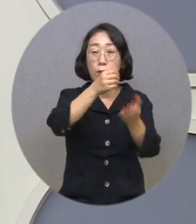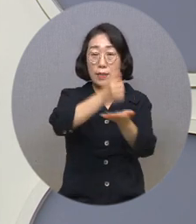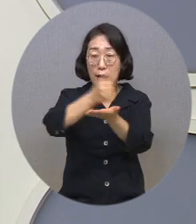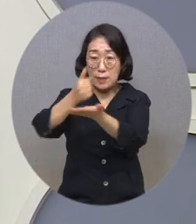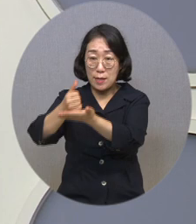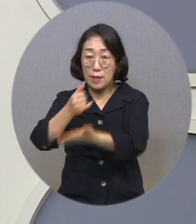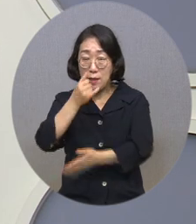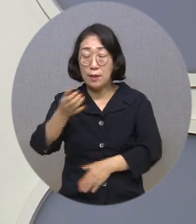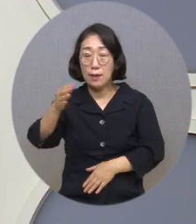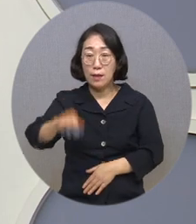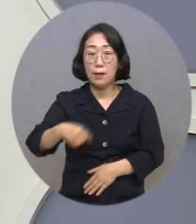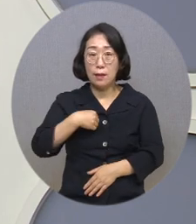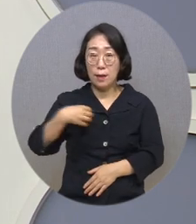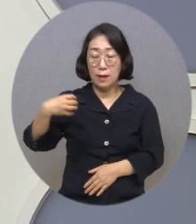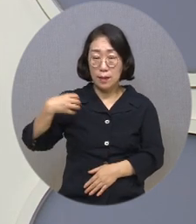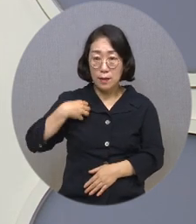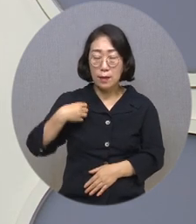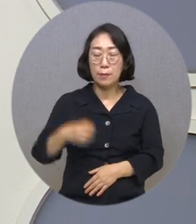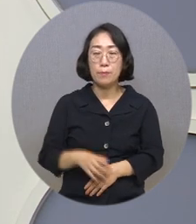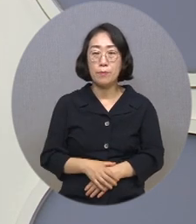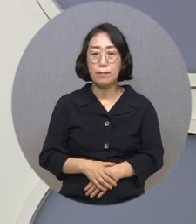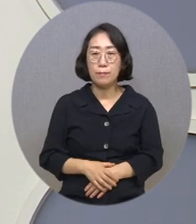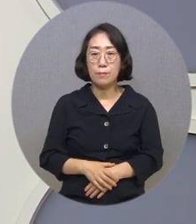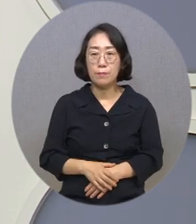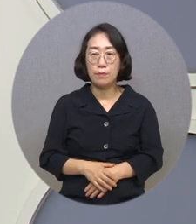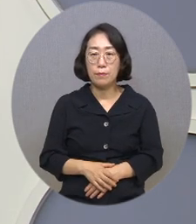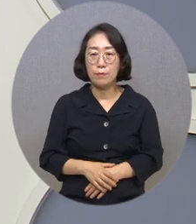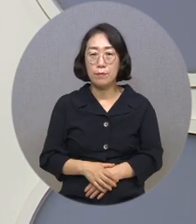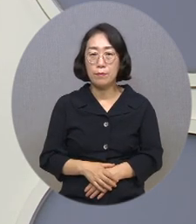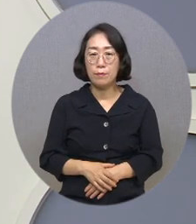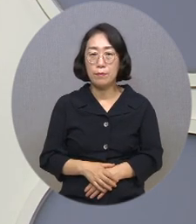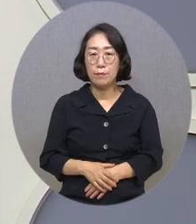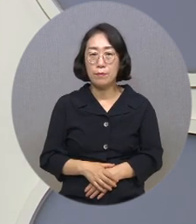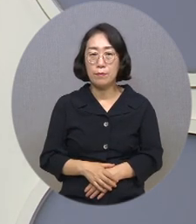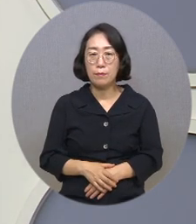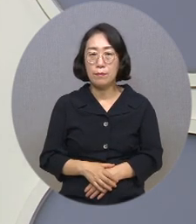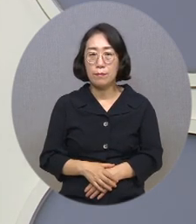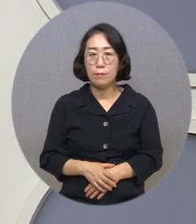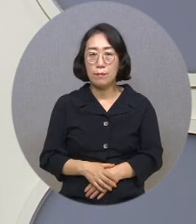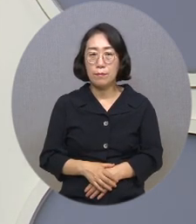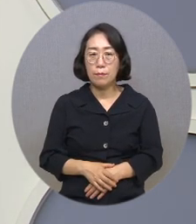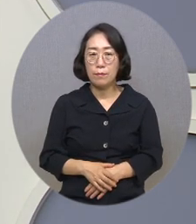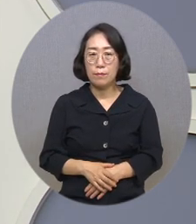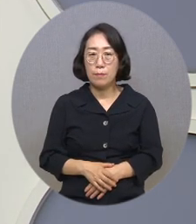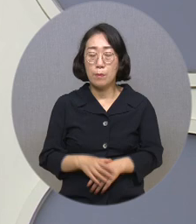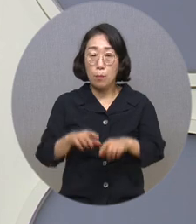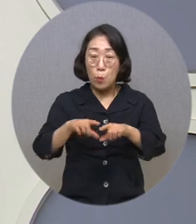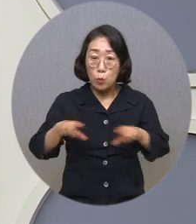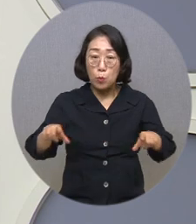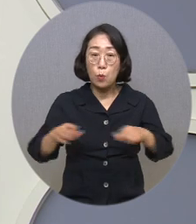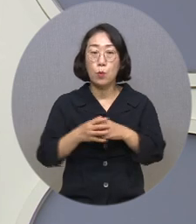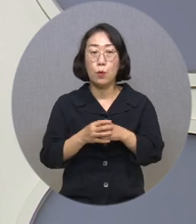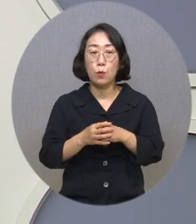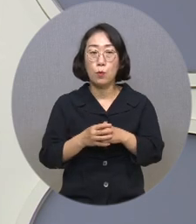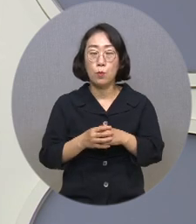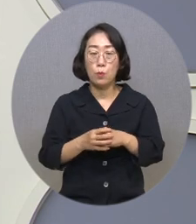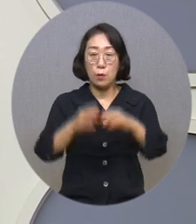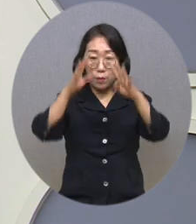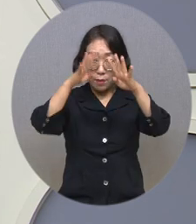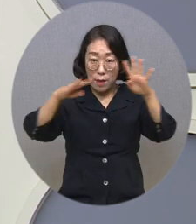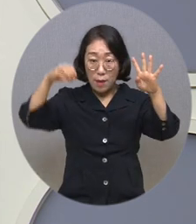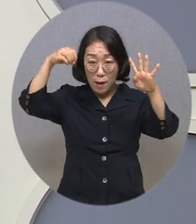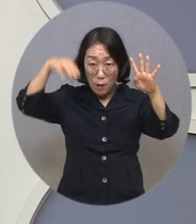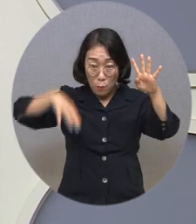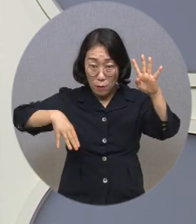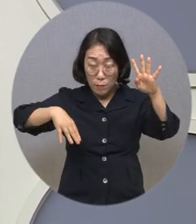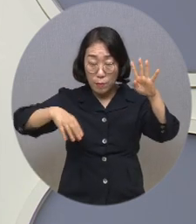게 제가 공교롭게도 대학원 대학교 교수도 했고 또 일반 대학도 있었고 총장으로